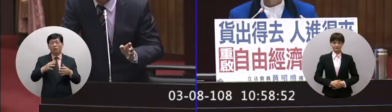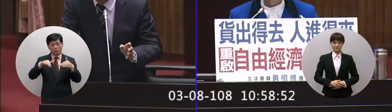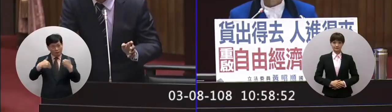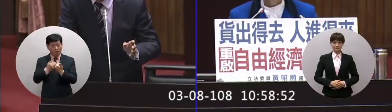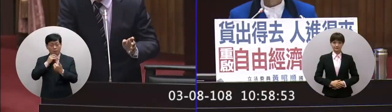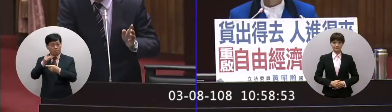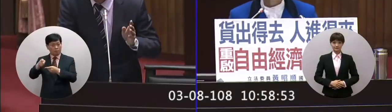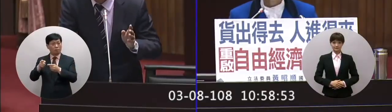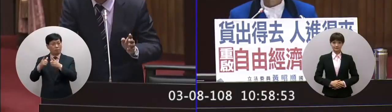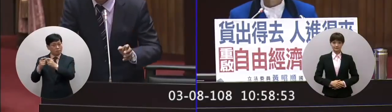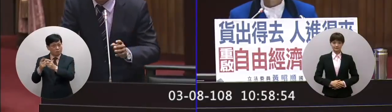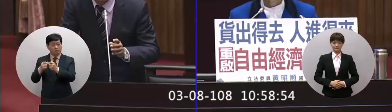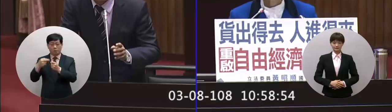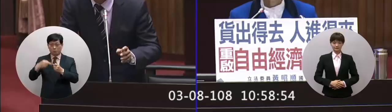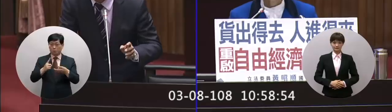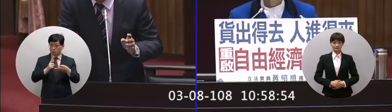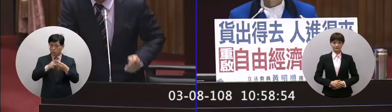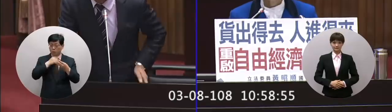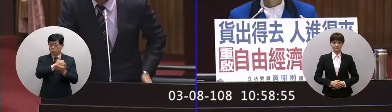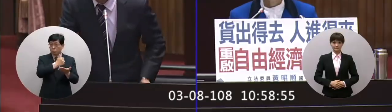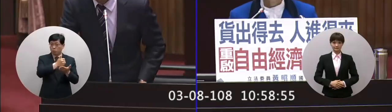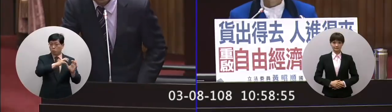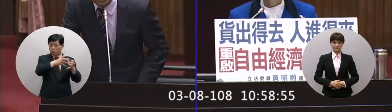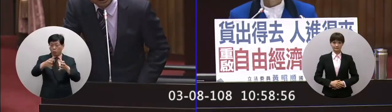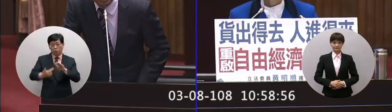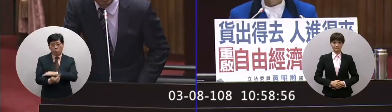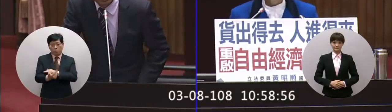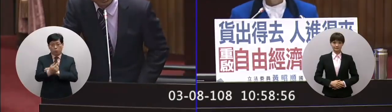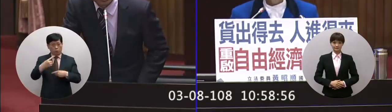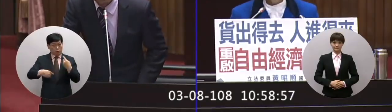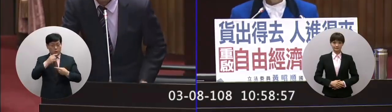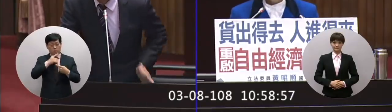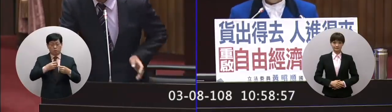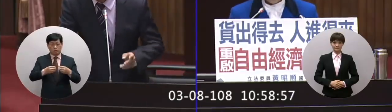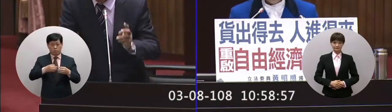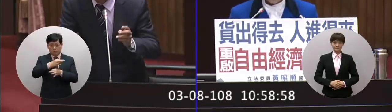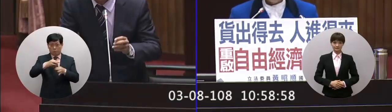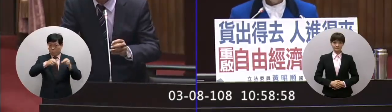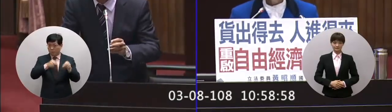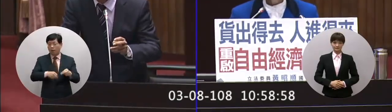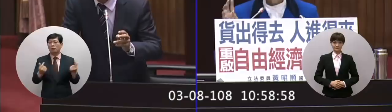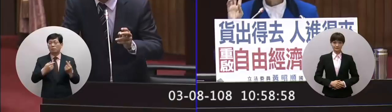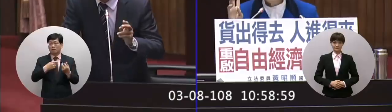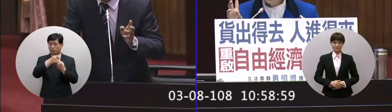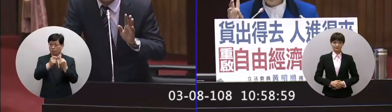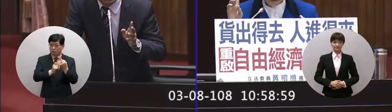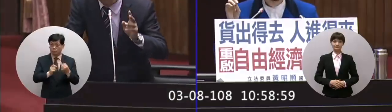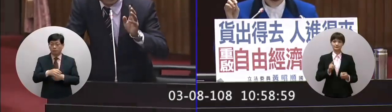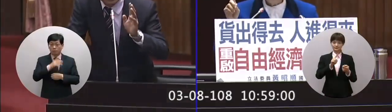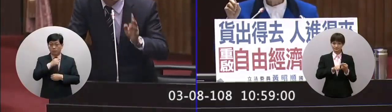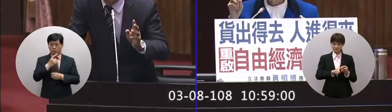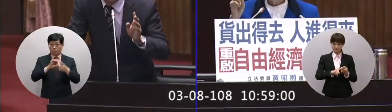要跟日本或这一些主要的出口国家尽快的签订自由贸易协定。这样的话，比如我们的香蕉， 没有